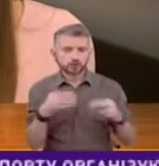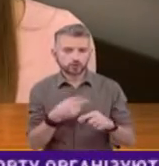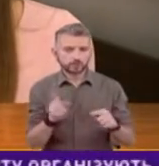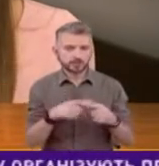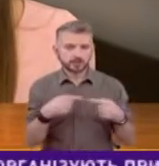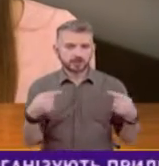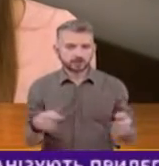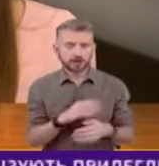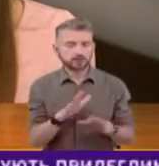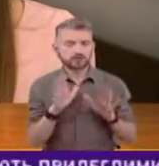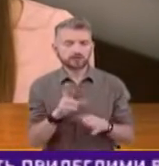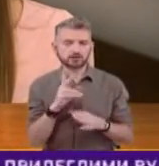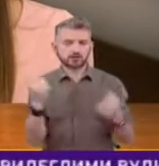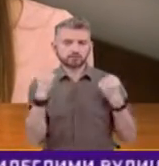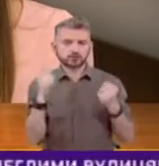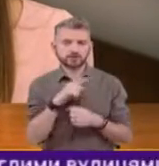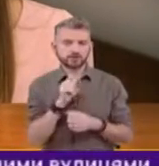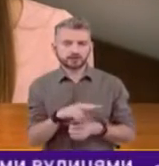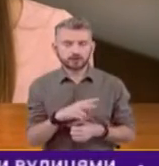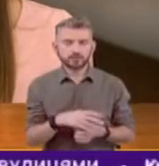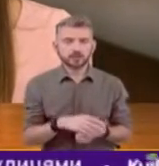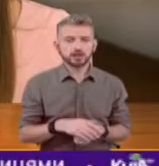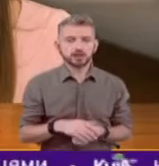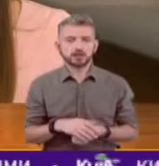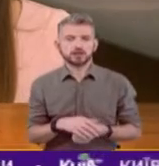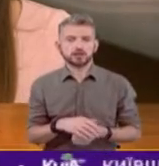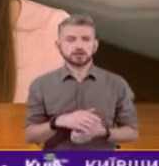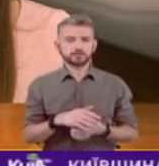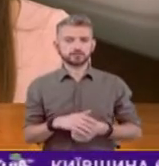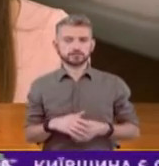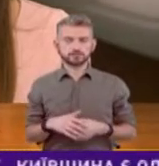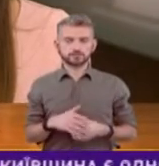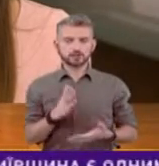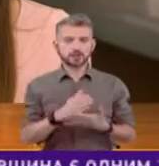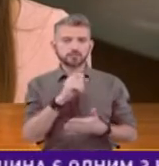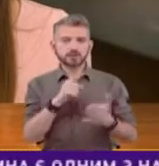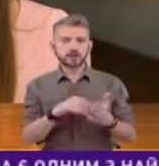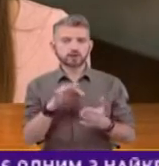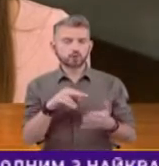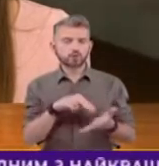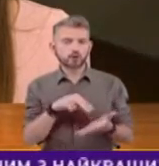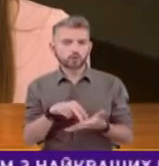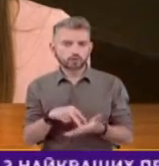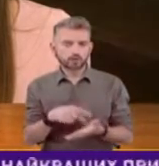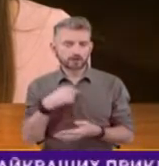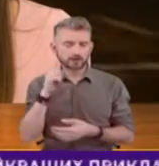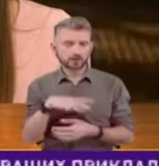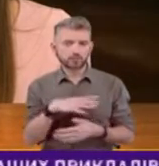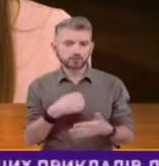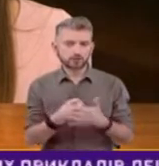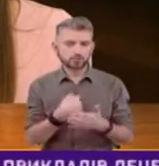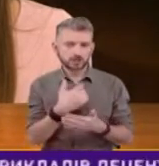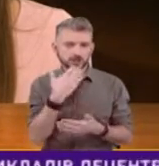а не виключно як спортивну залу. Є питання з приводу парковок, те, що я знаю, знову ж таки, були до мене